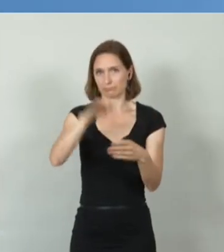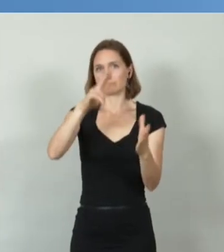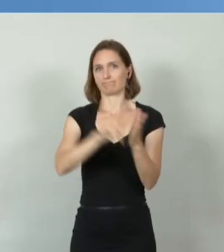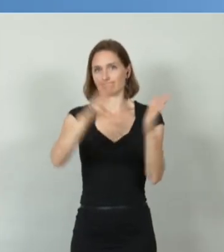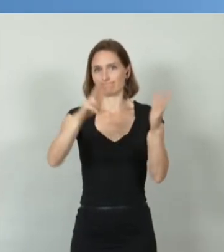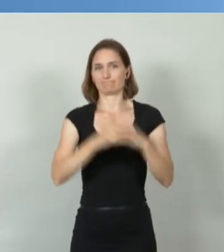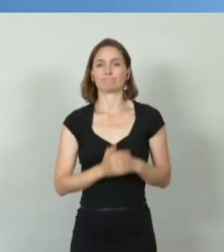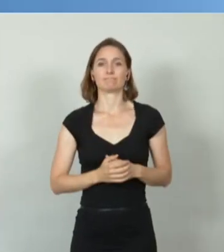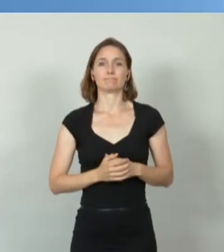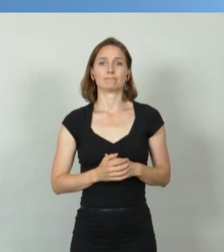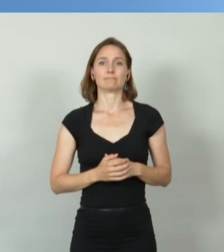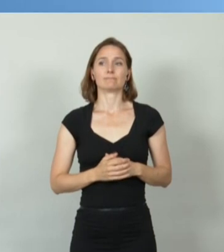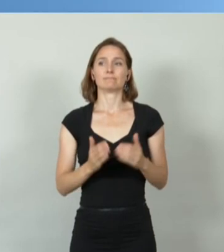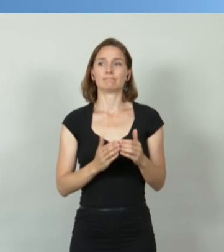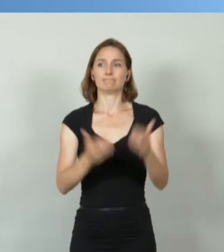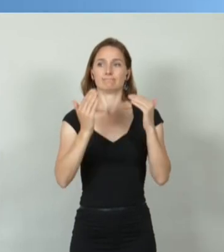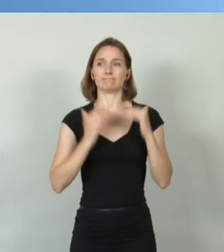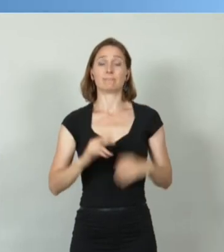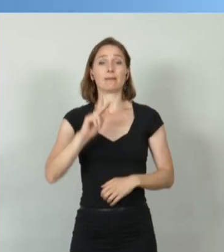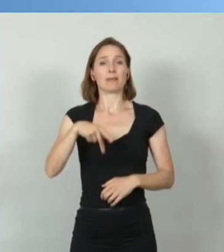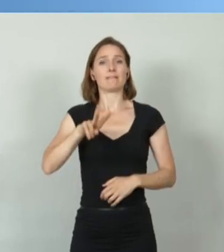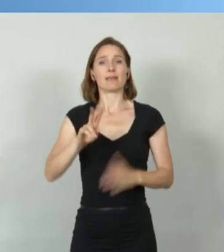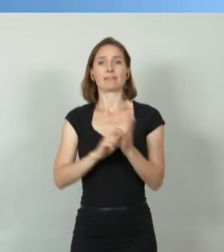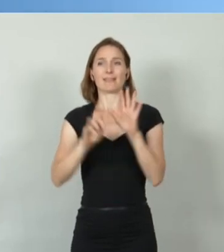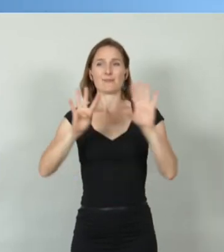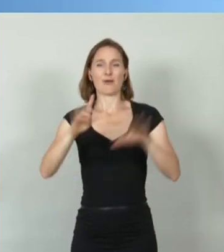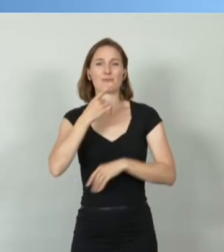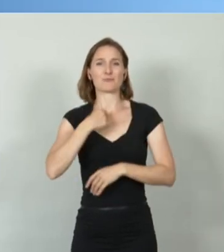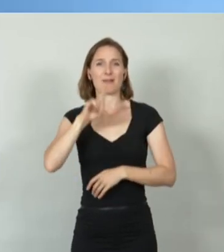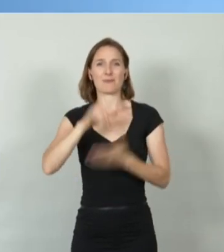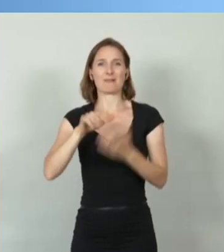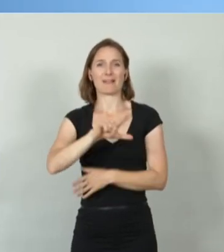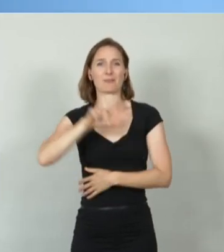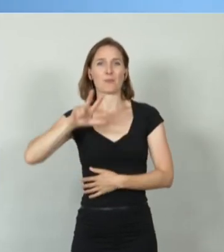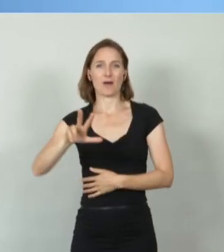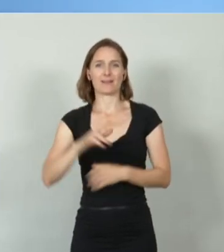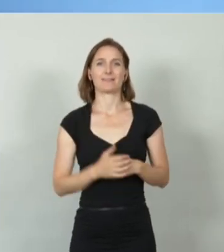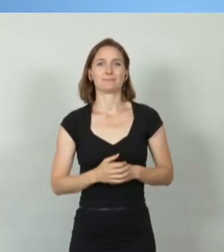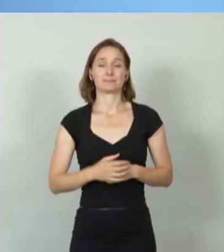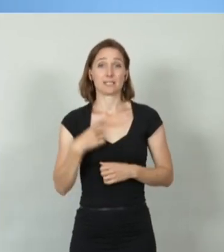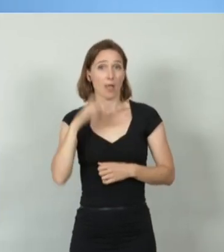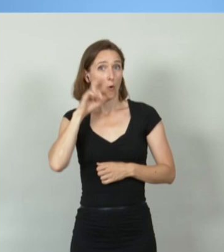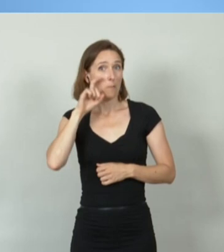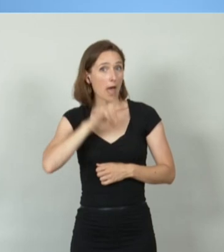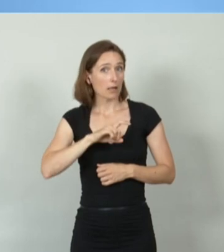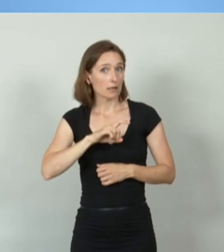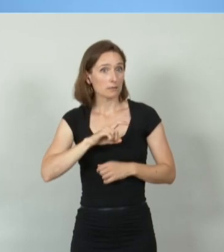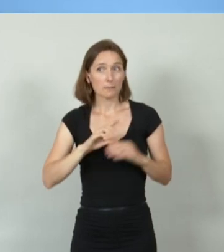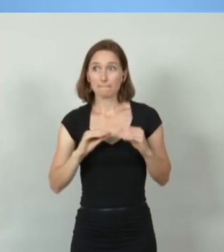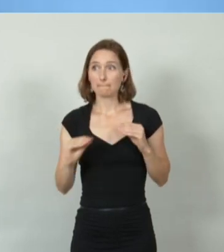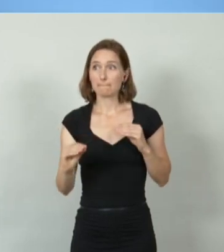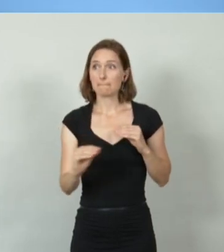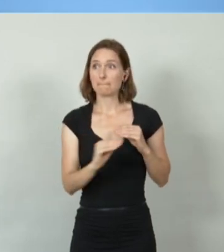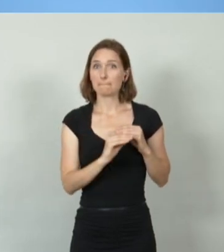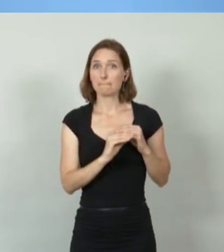procès-verbal du 9 juin 2023 y a-t-il des remarques non c'était suit